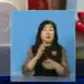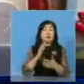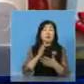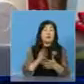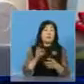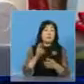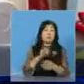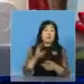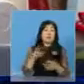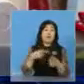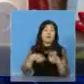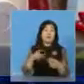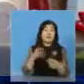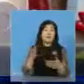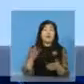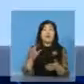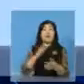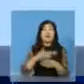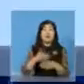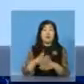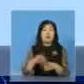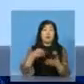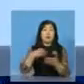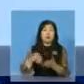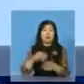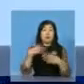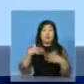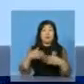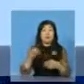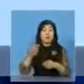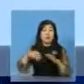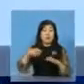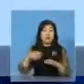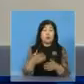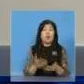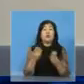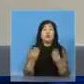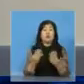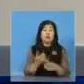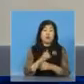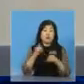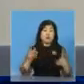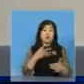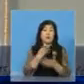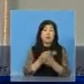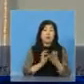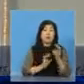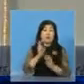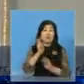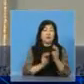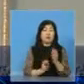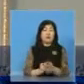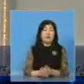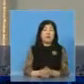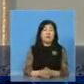505 тысяч тенге и приобретает хорошую швейную машину. С тех пор бизнес женщины идет в гору, в планах расширять свое производство.